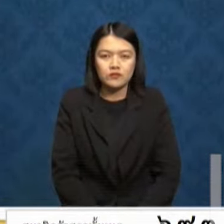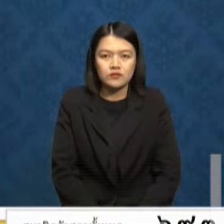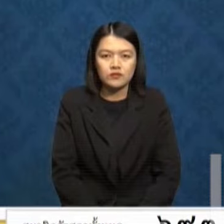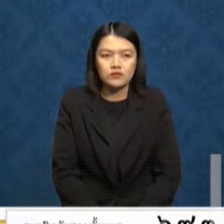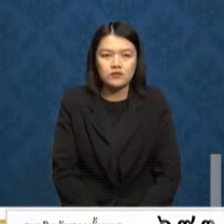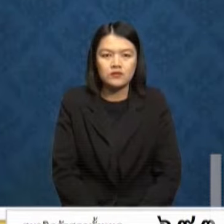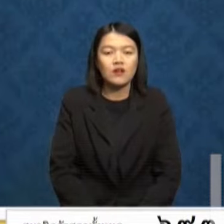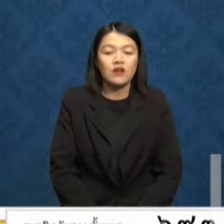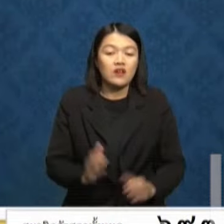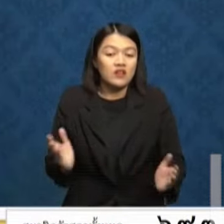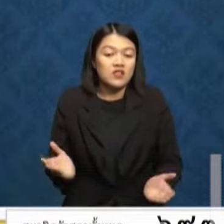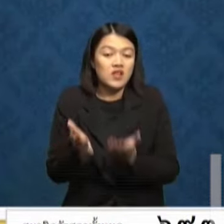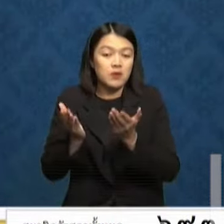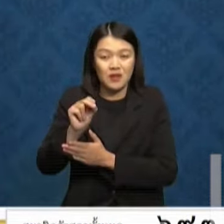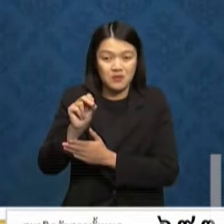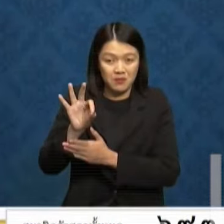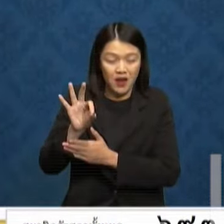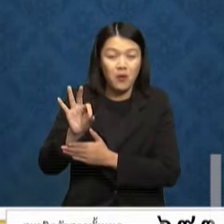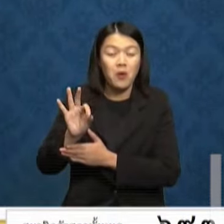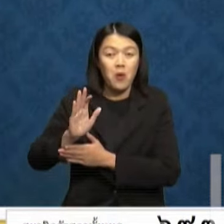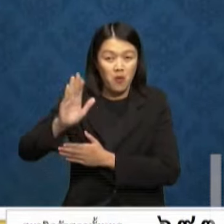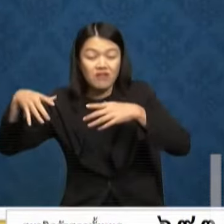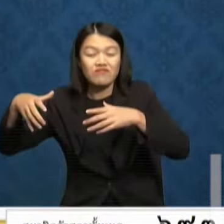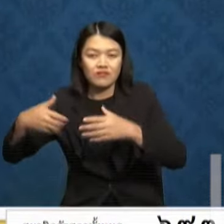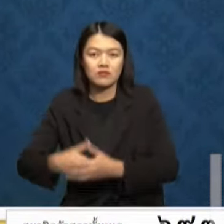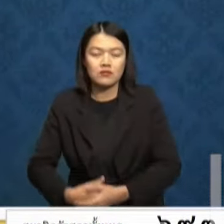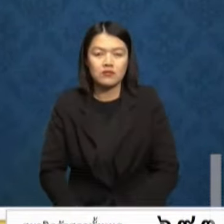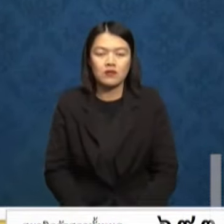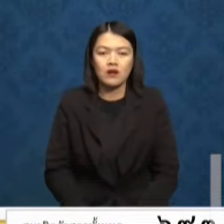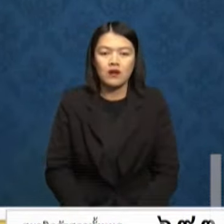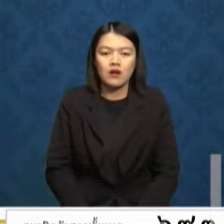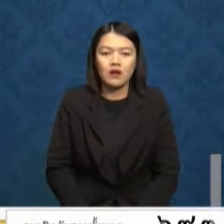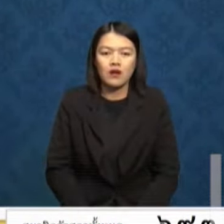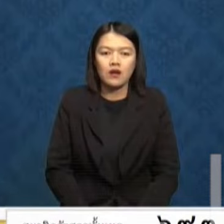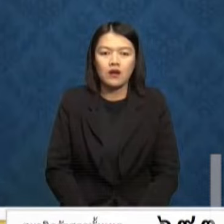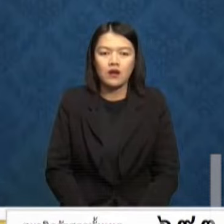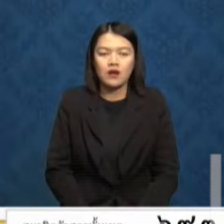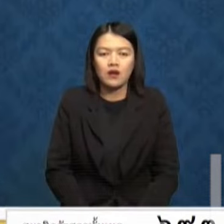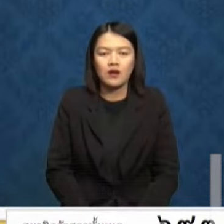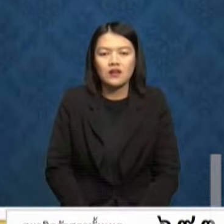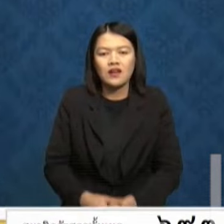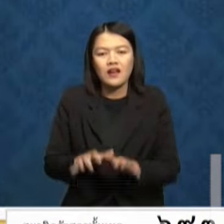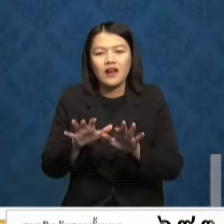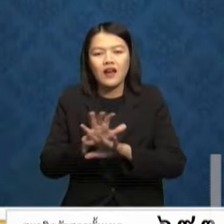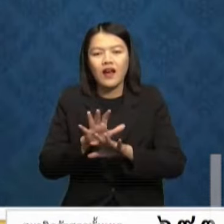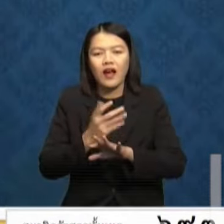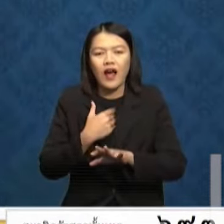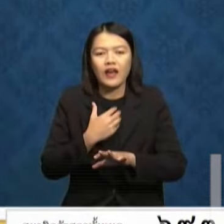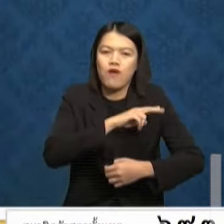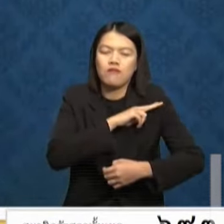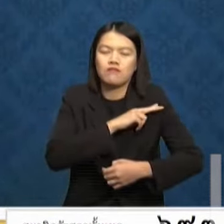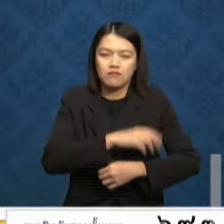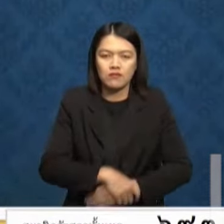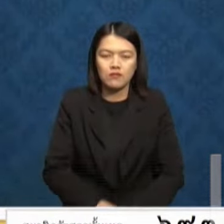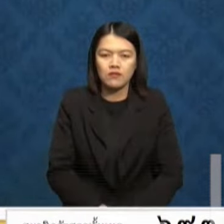พรรคที่ยกมือให้ 39เสียงบอกไปเป็นฝ่ายค้านเปรียบเสมือนว่าไปหุงข้าวมาด้วยกันพอเวลาข้าวสุขข้าพเจ้าขอกินคน